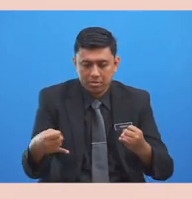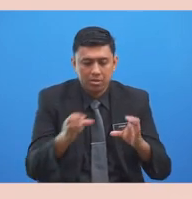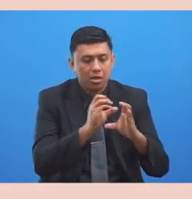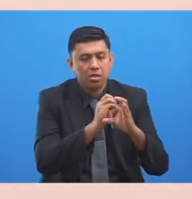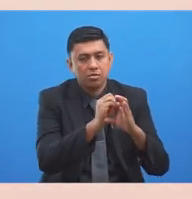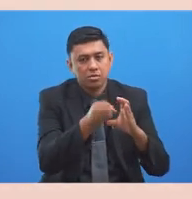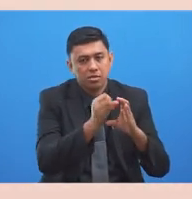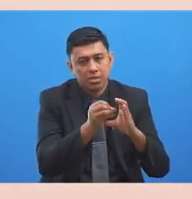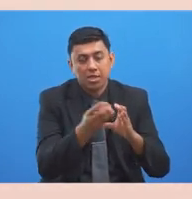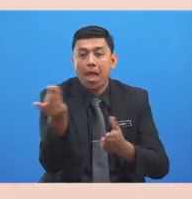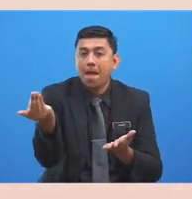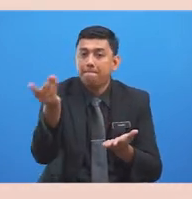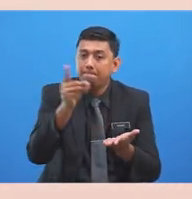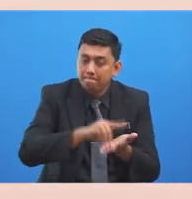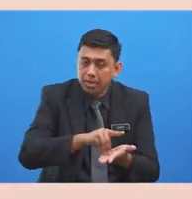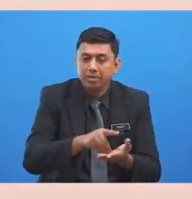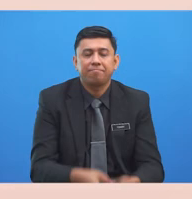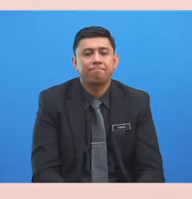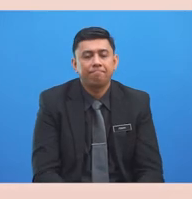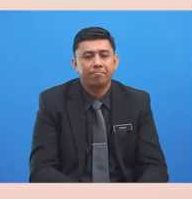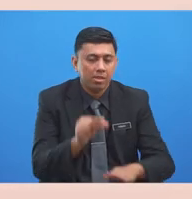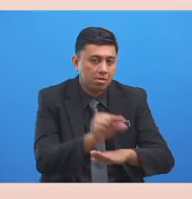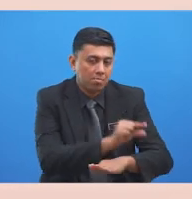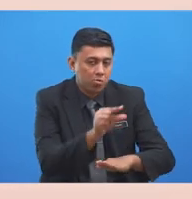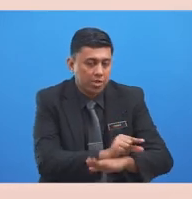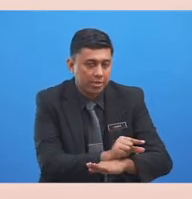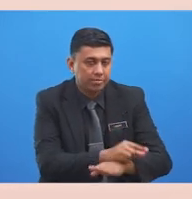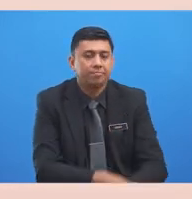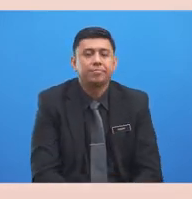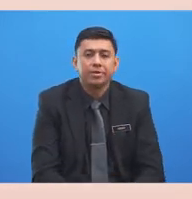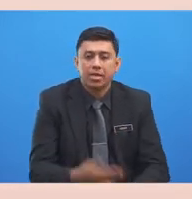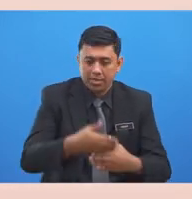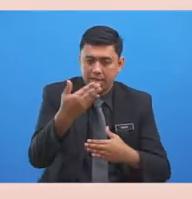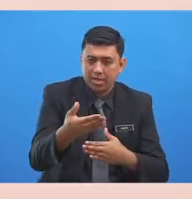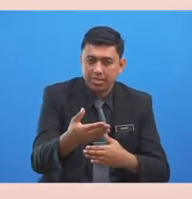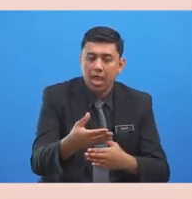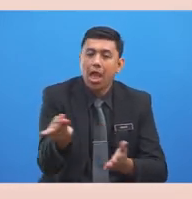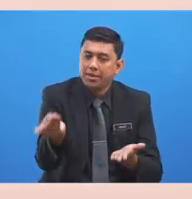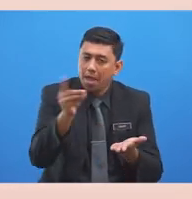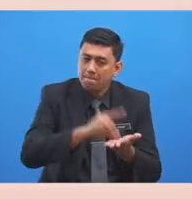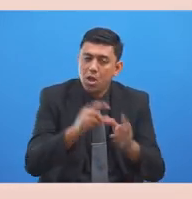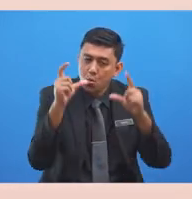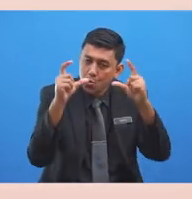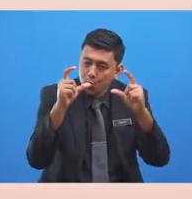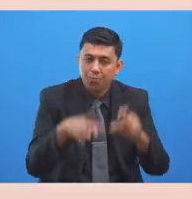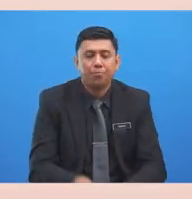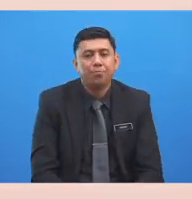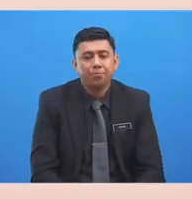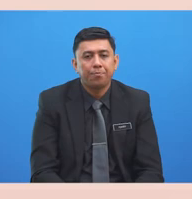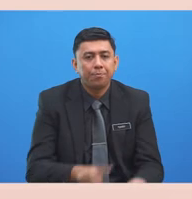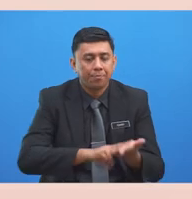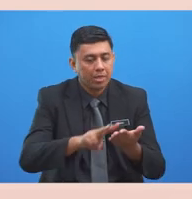data double menggunakan sinteks next double kurungan. Ia